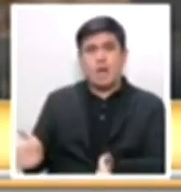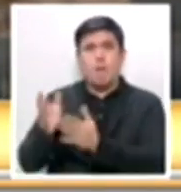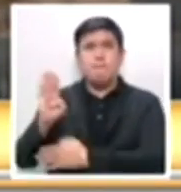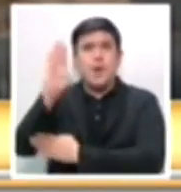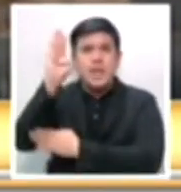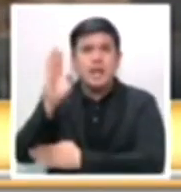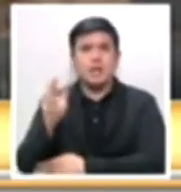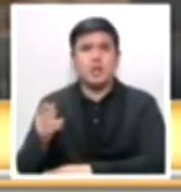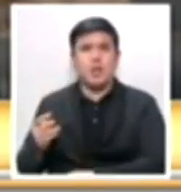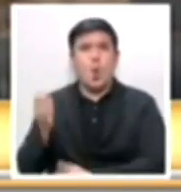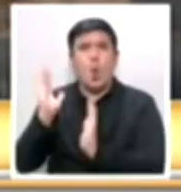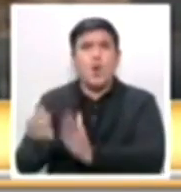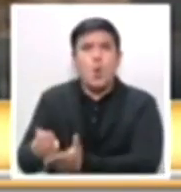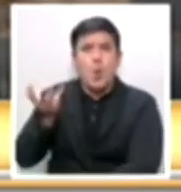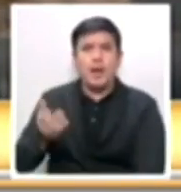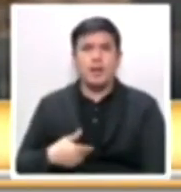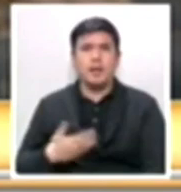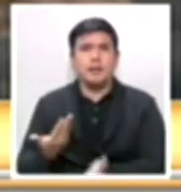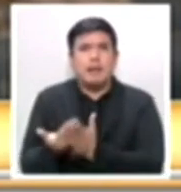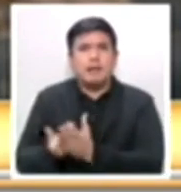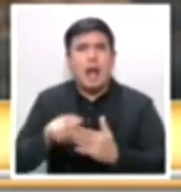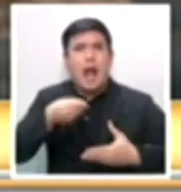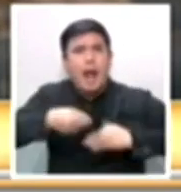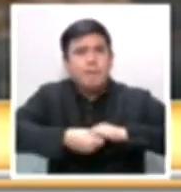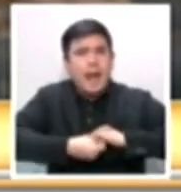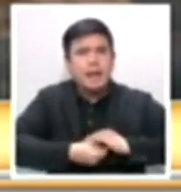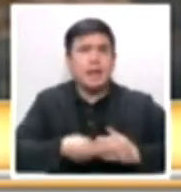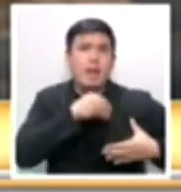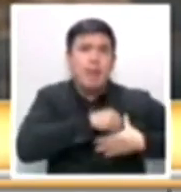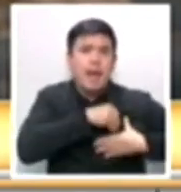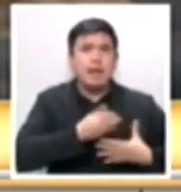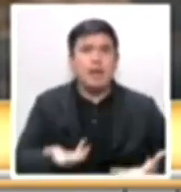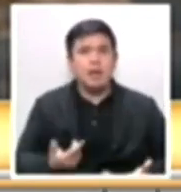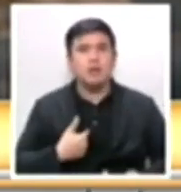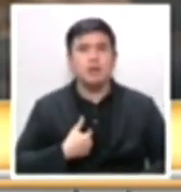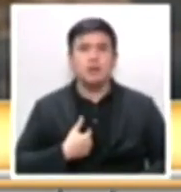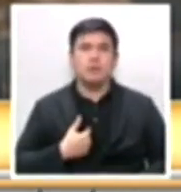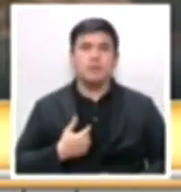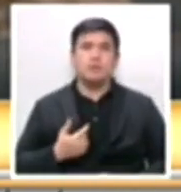ที่ผมพูดถึงรับกำไรรับส่วนต่างตรงนั้นไป